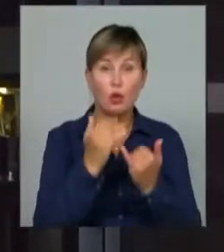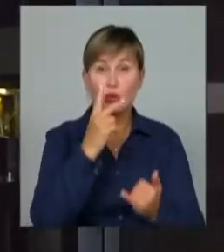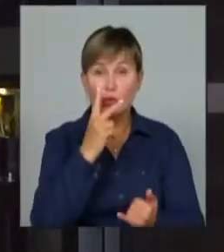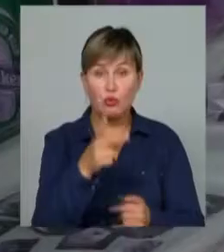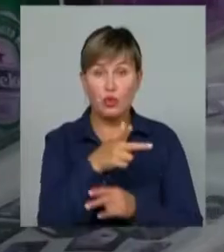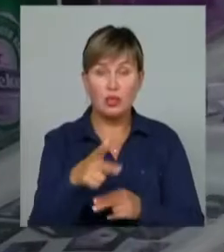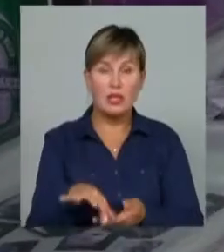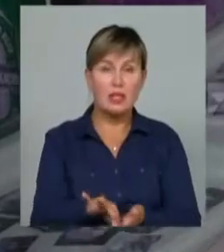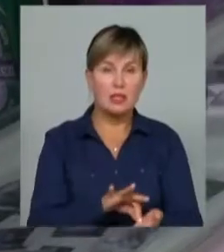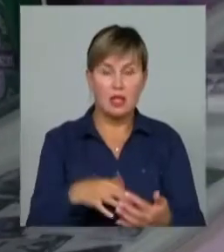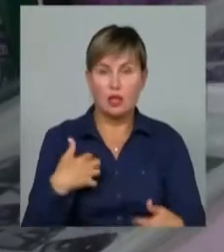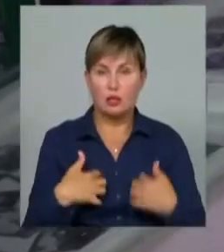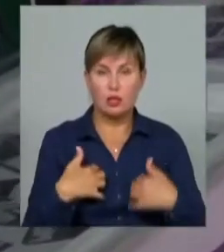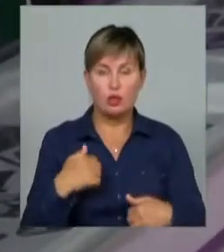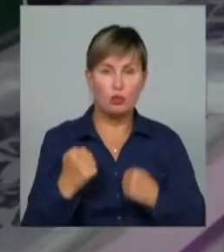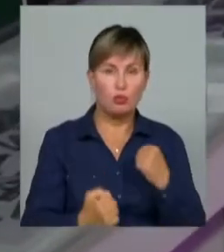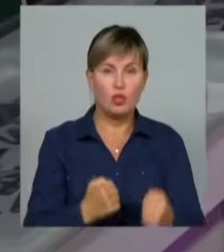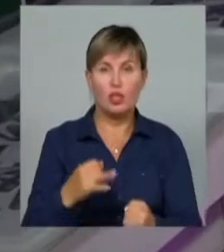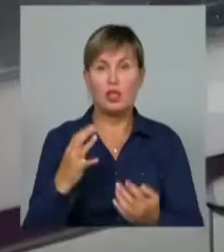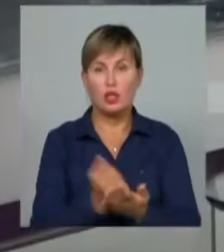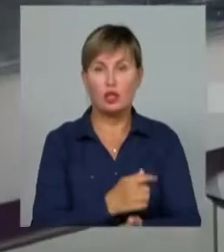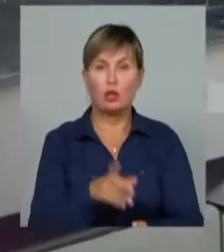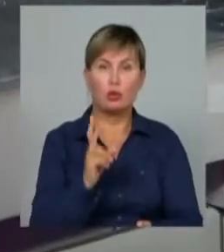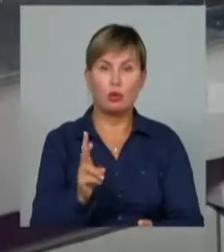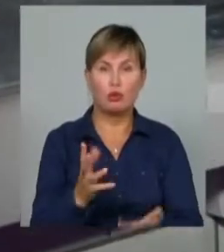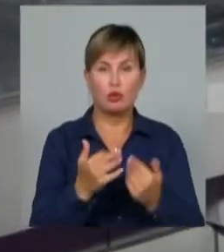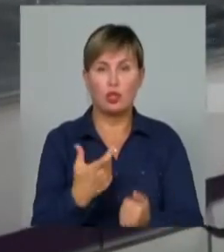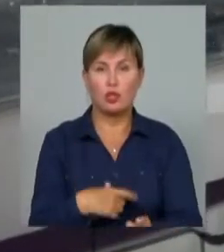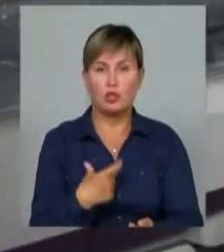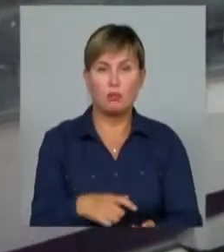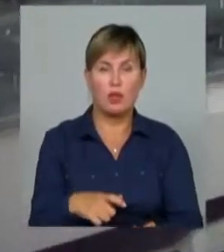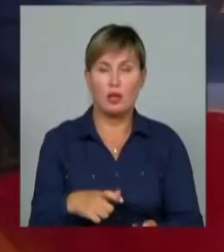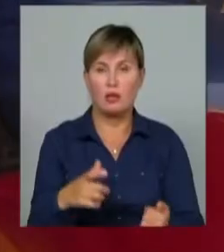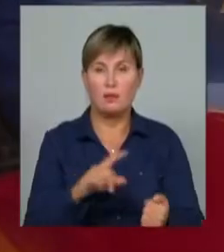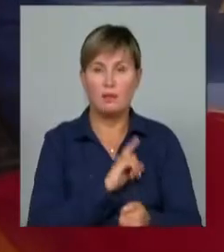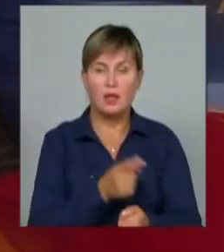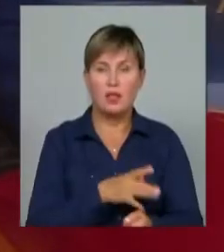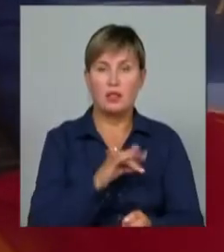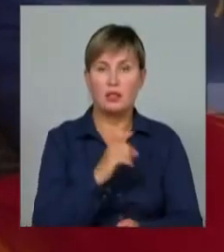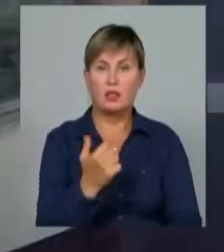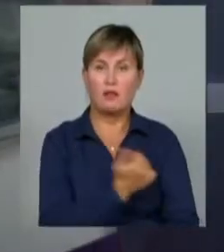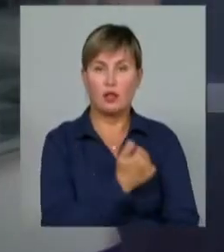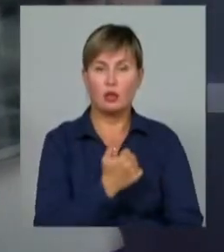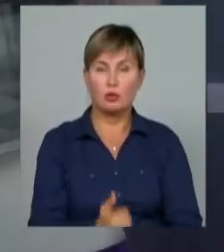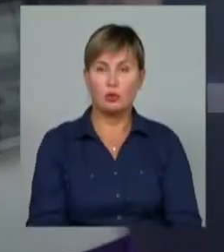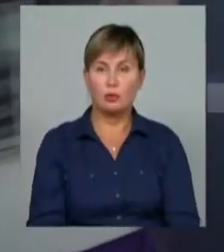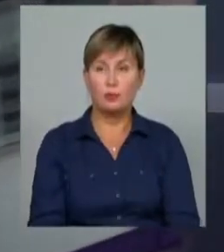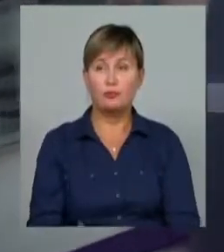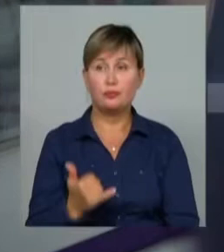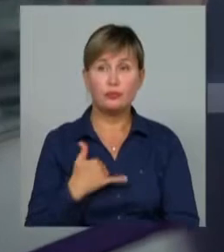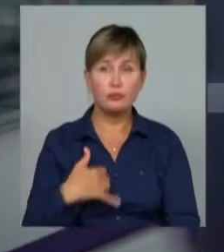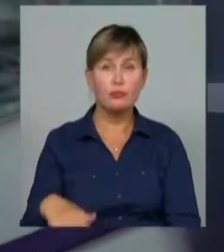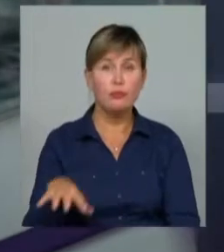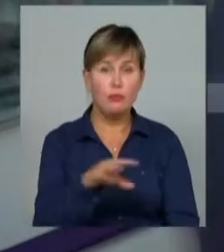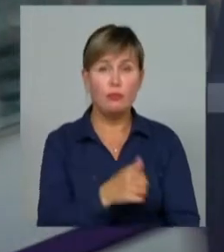телекамеры, в спешке ретировались. Правда, нашлись и такие, кто считал себя неуязвимыми из-за полученной вакцины. У всех прививки. У